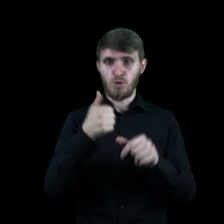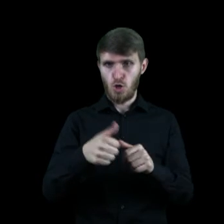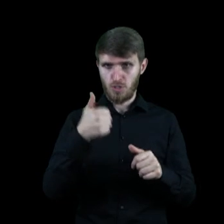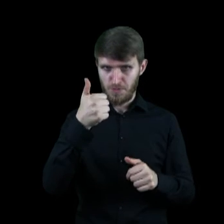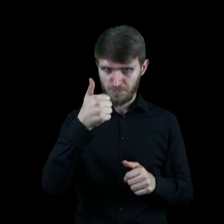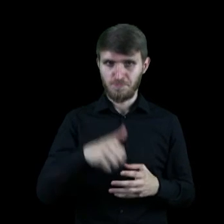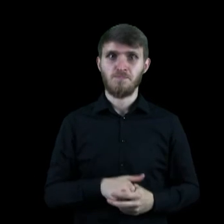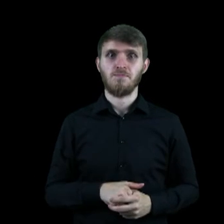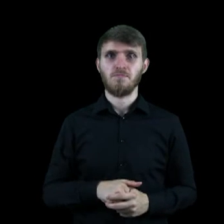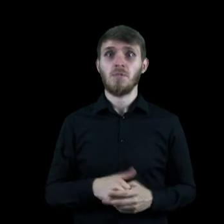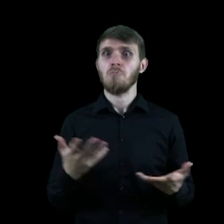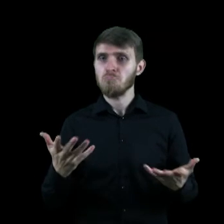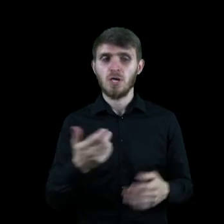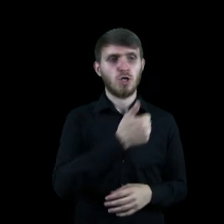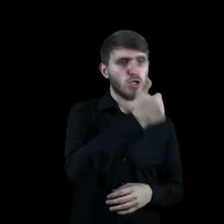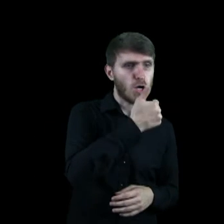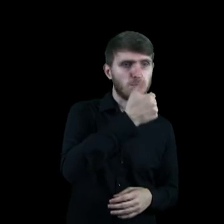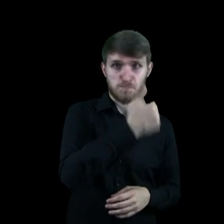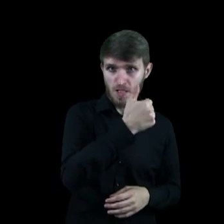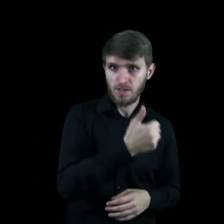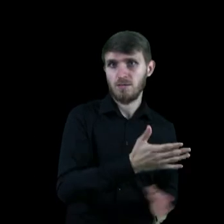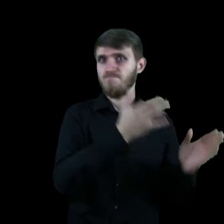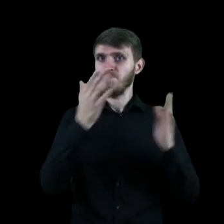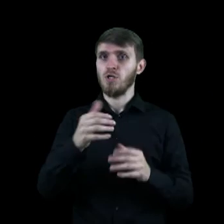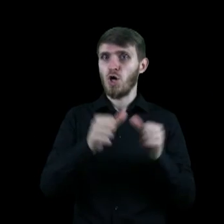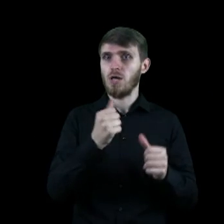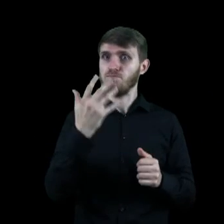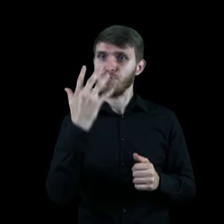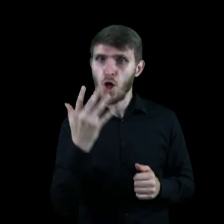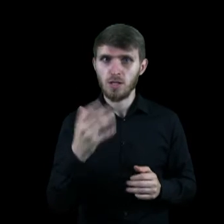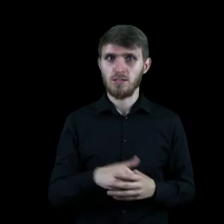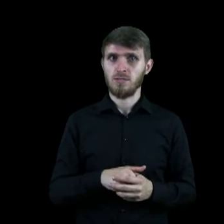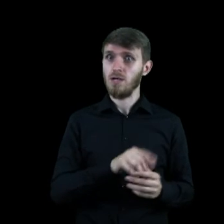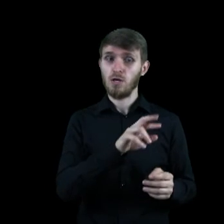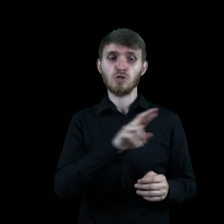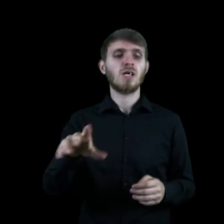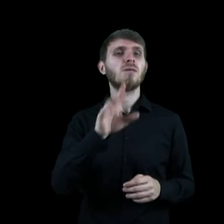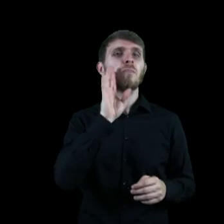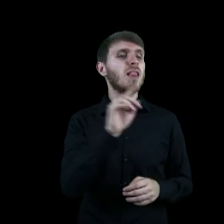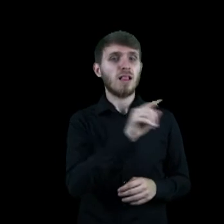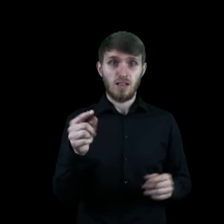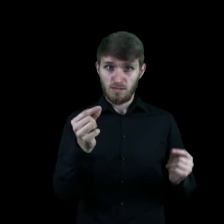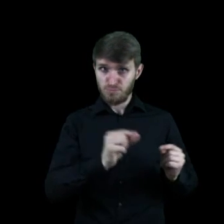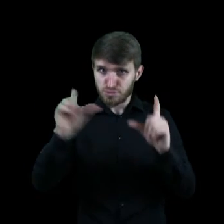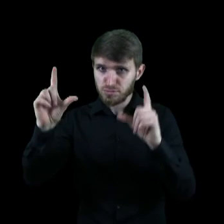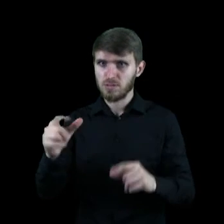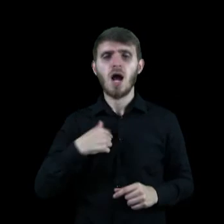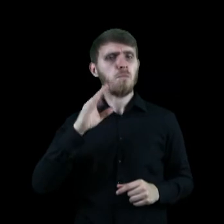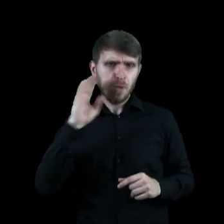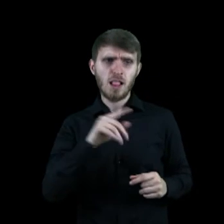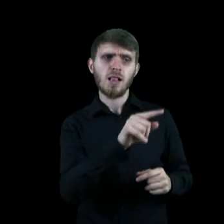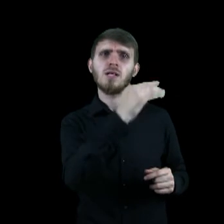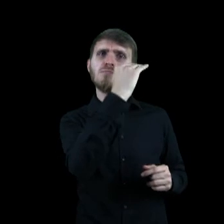1. To jest w roku 1. Ciekawi mnie, czy między rokiem 1, a powiedzmy rokiem